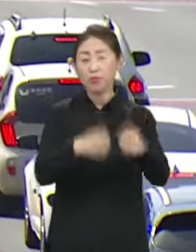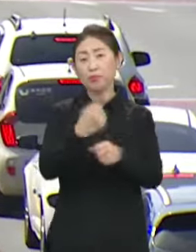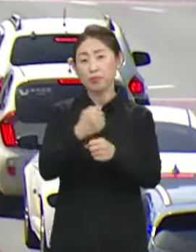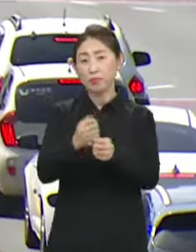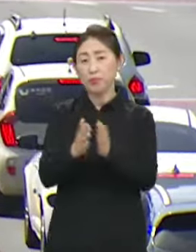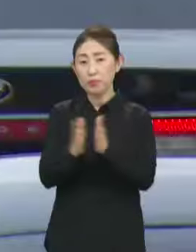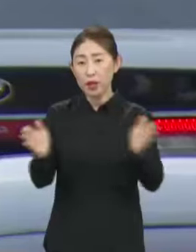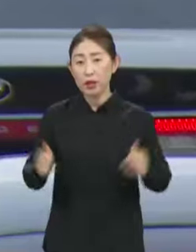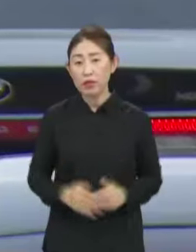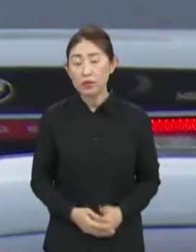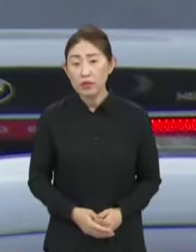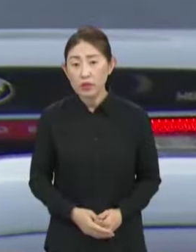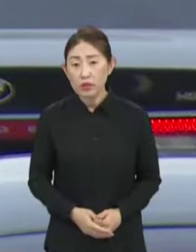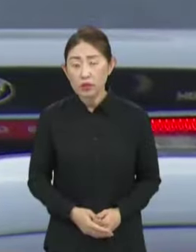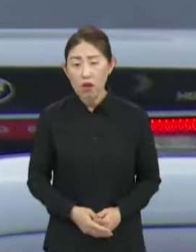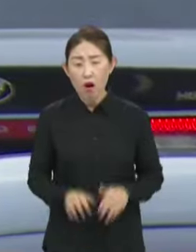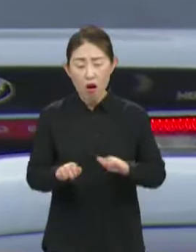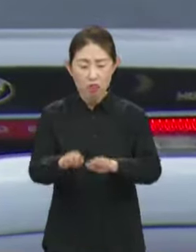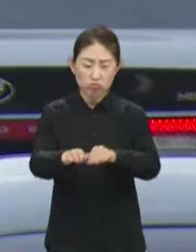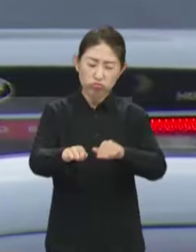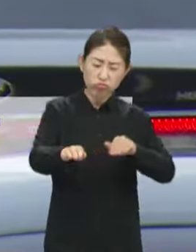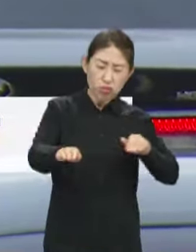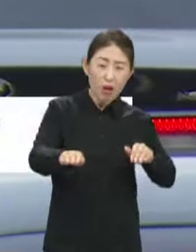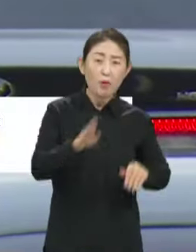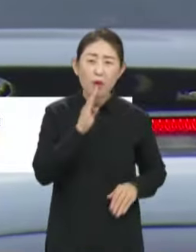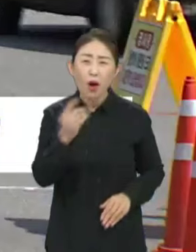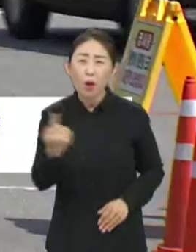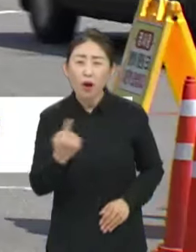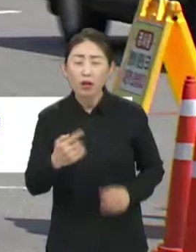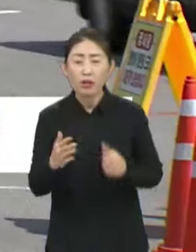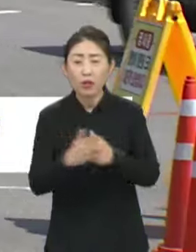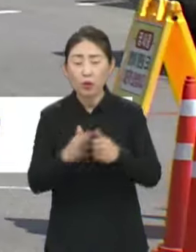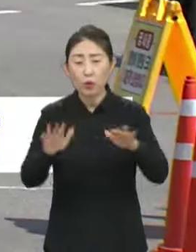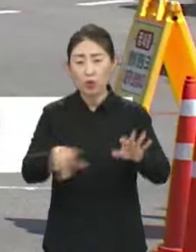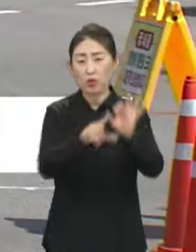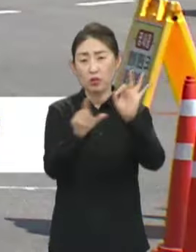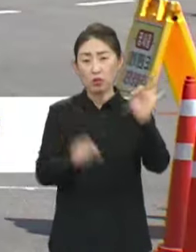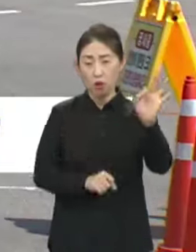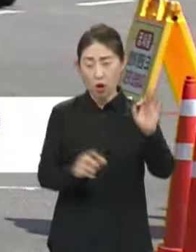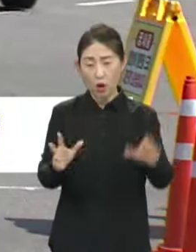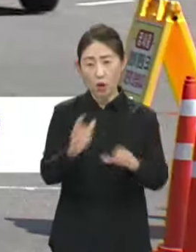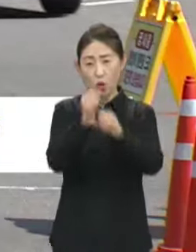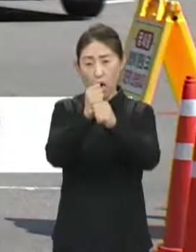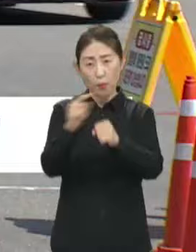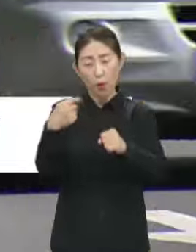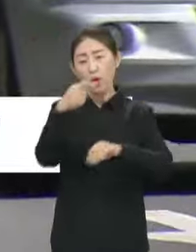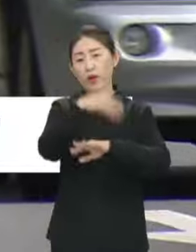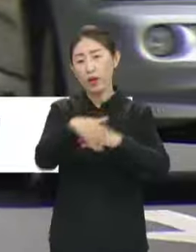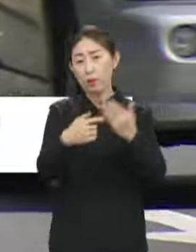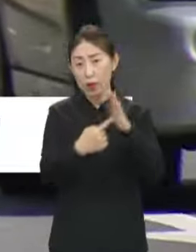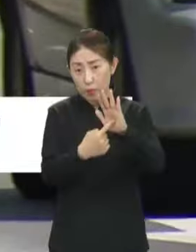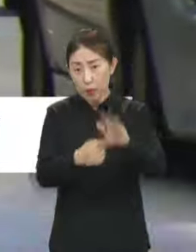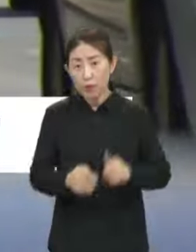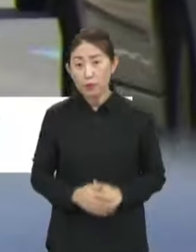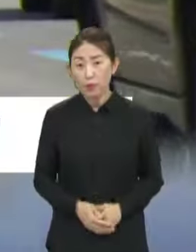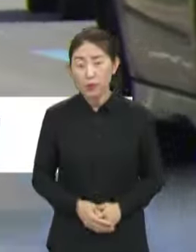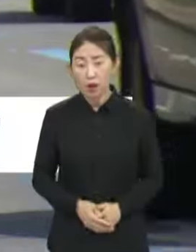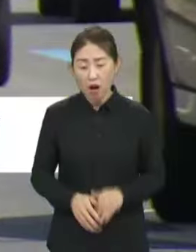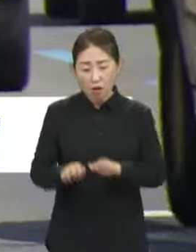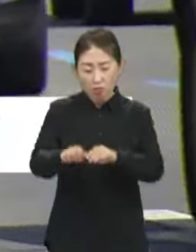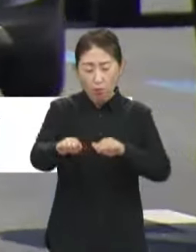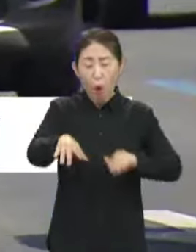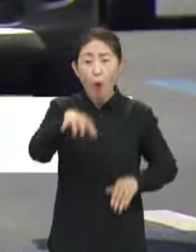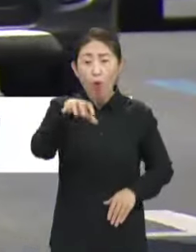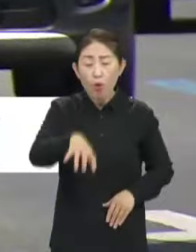계획입니다. 공사 기간 교통 불편을 최소화하기 위해 대전시는 오는 10월 종합대책을 발표하기로 한 가운데 교통량이